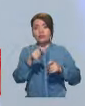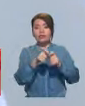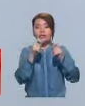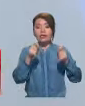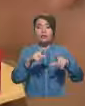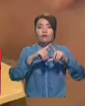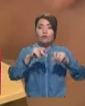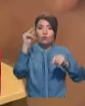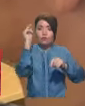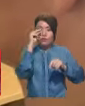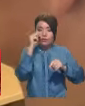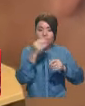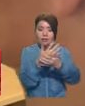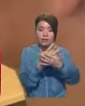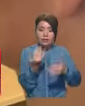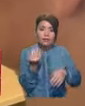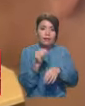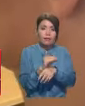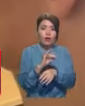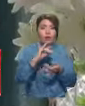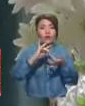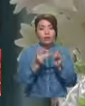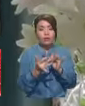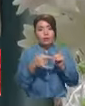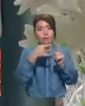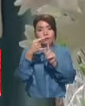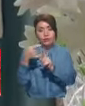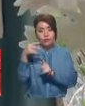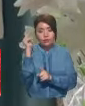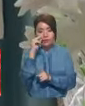изучают предметы по дополнительным онлайн-урокам.